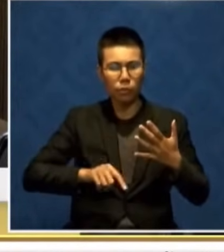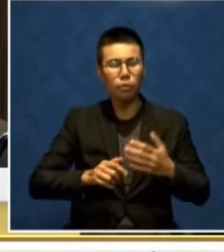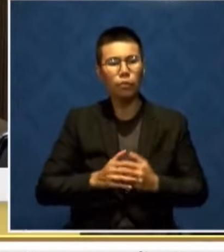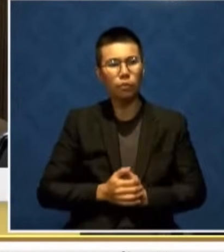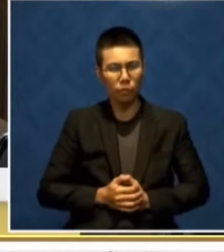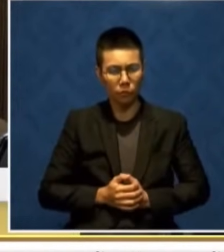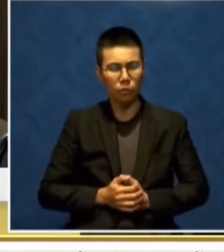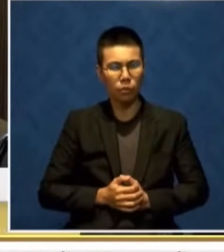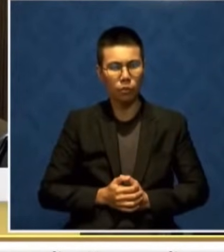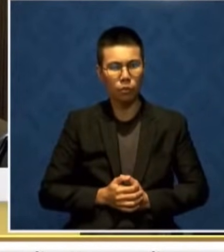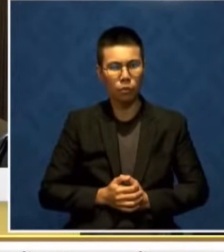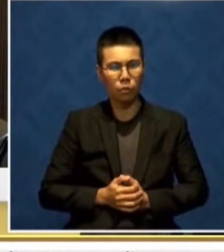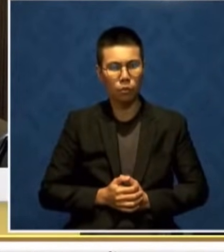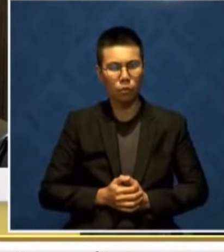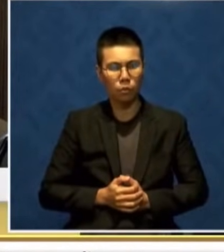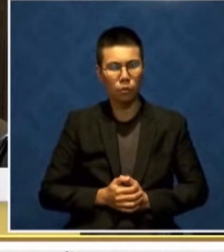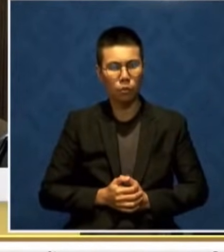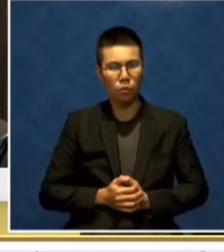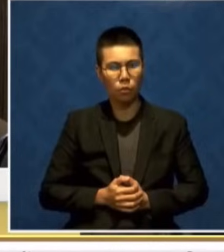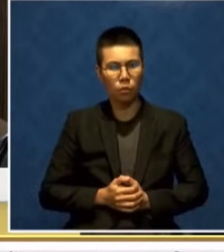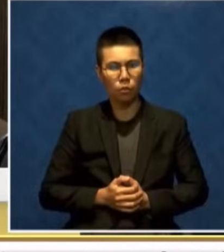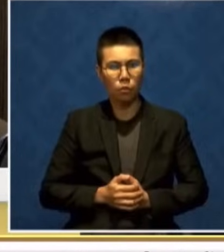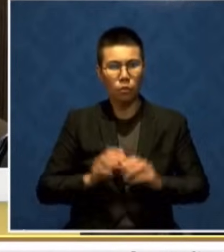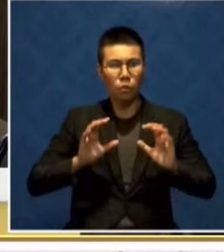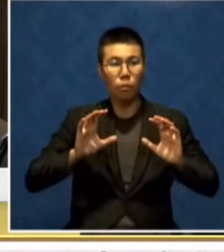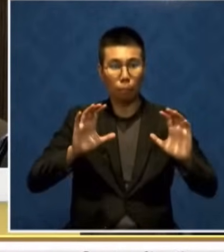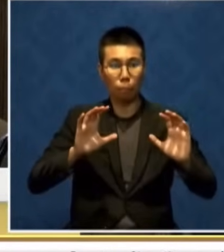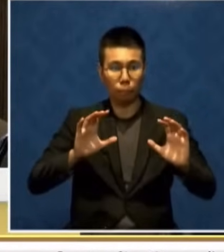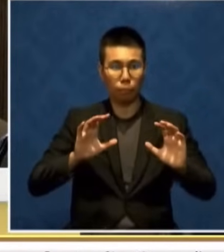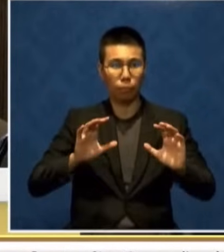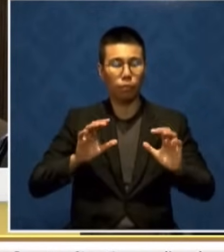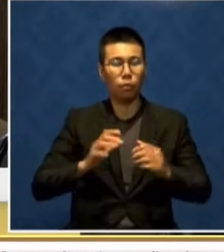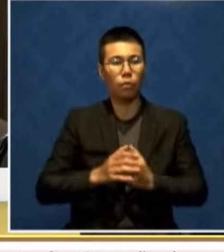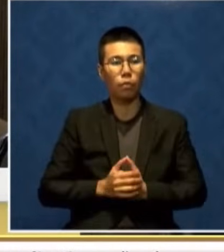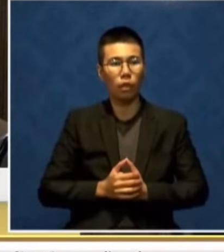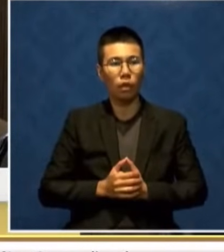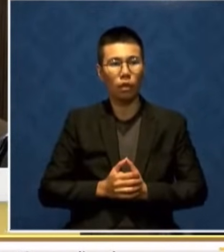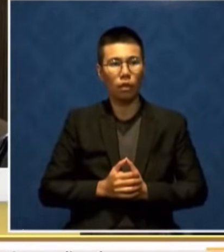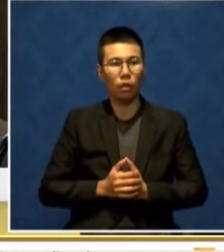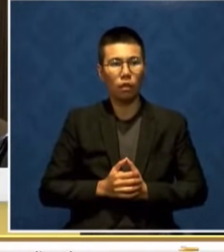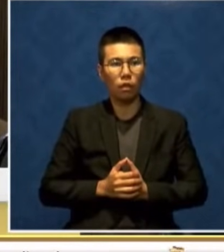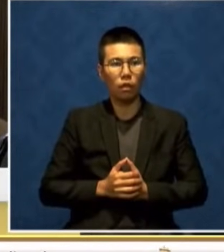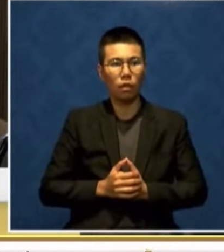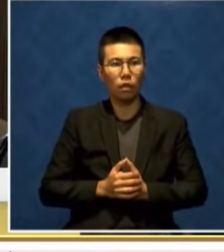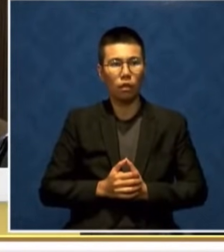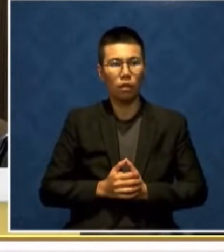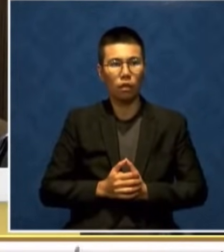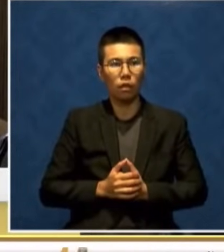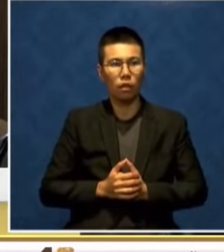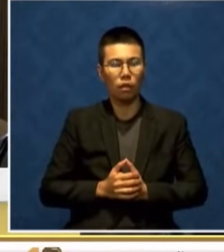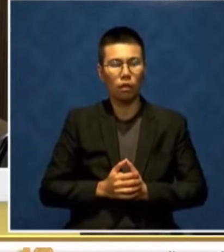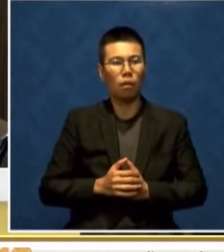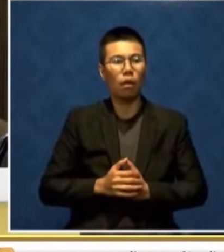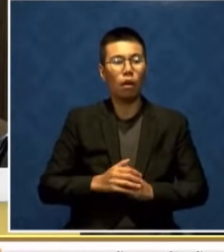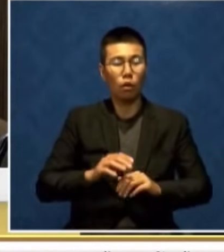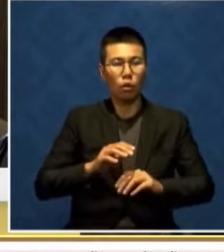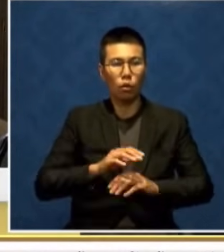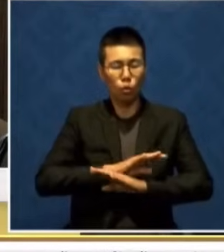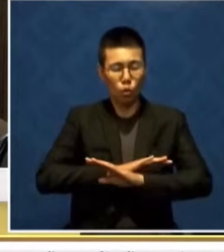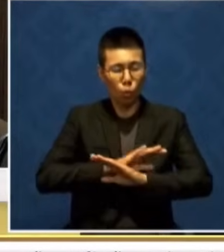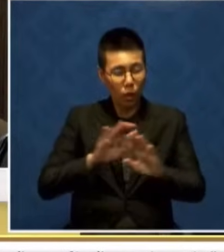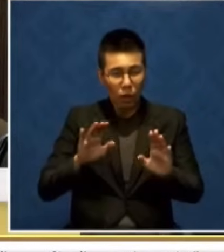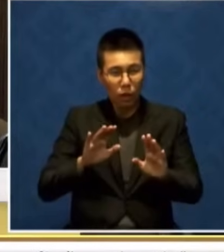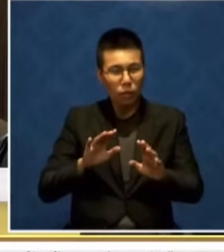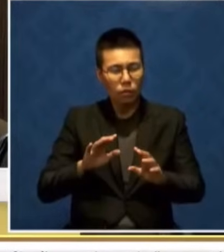5รัฐบาลต้องเลิกสิ่งที่ไม่จำเป็นทั้ง